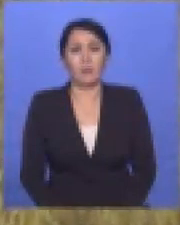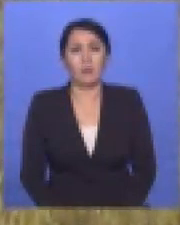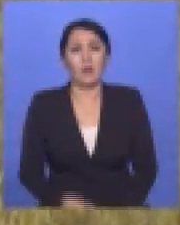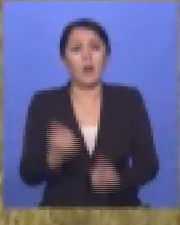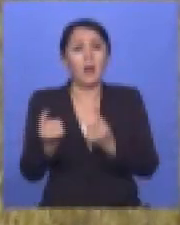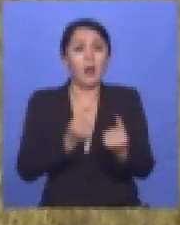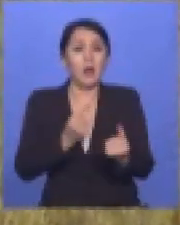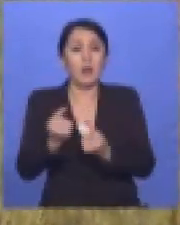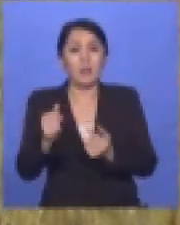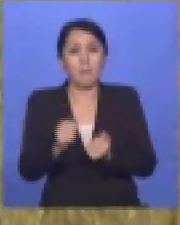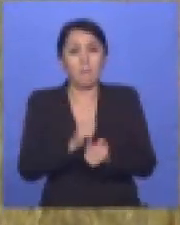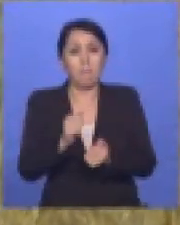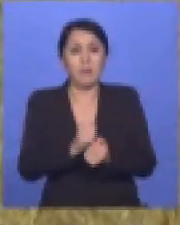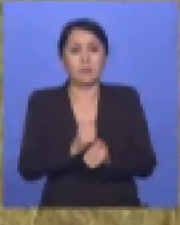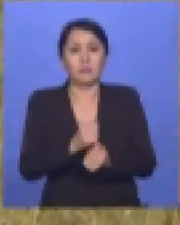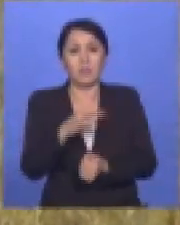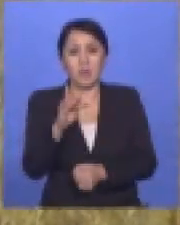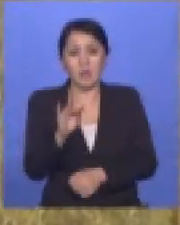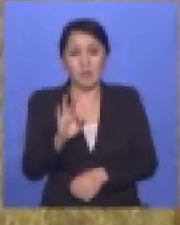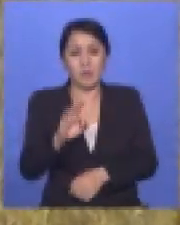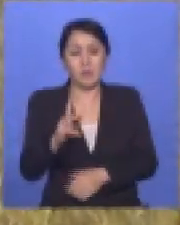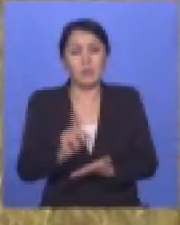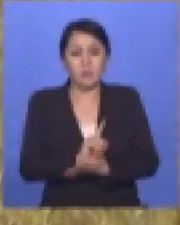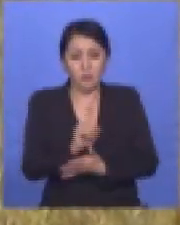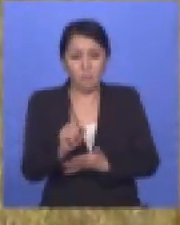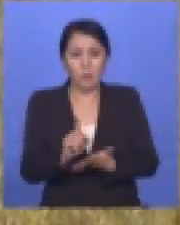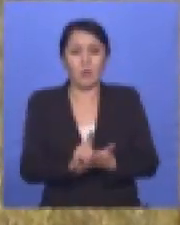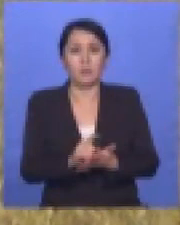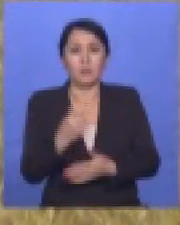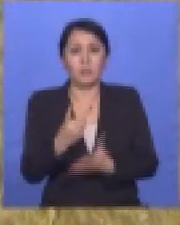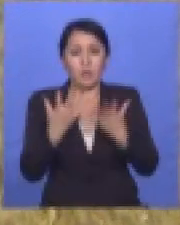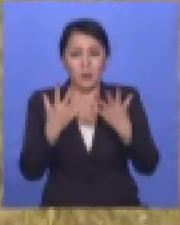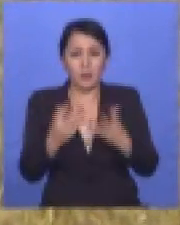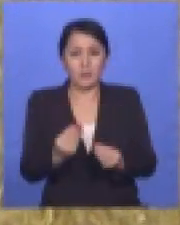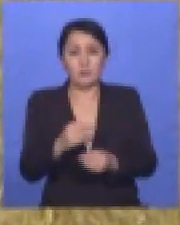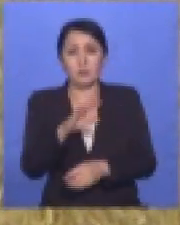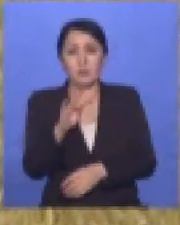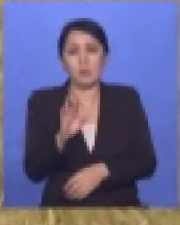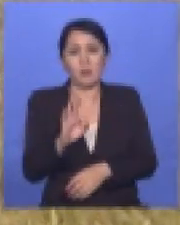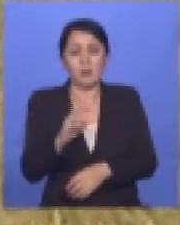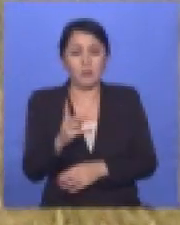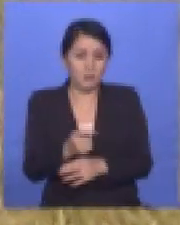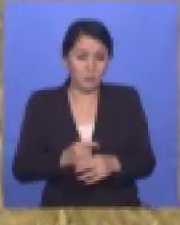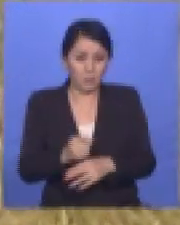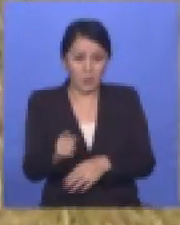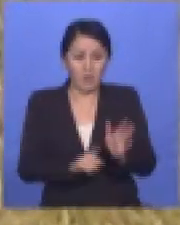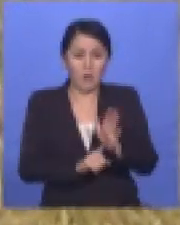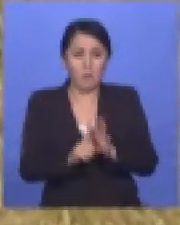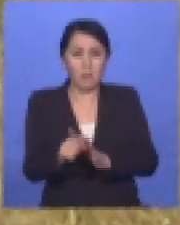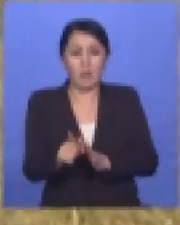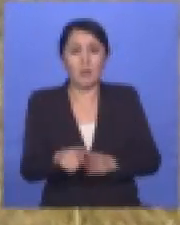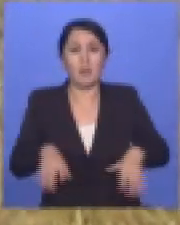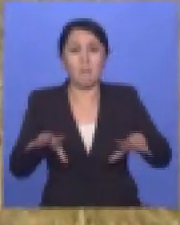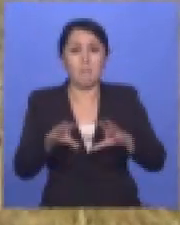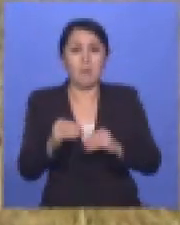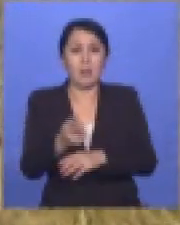Астықты кептіру үшін арзандатылған дизель отыны бойынша сұрақтар болды. Қазір 2 күн бұрын арзандатылған дизель отынына өтініш бере бастадық. Бүгінгі таңда